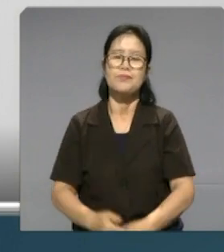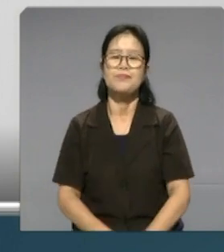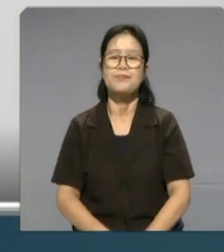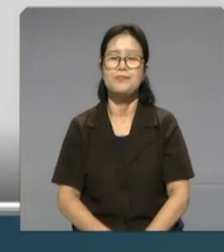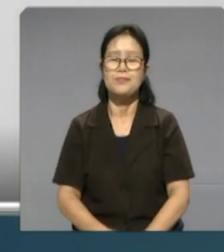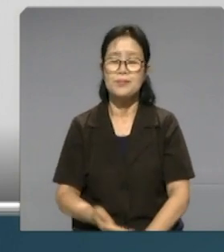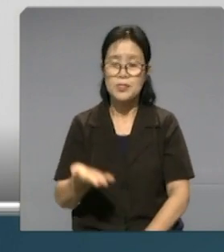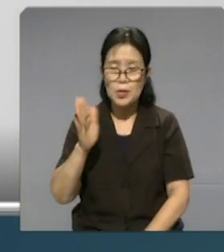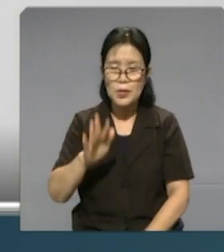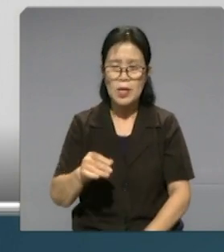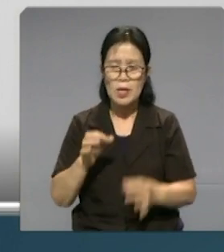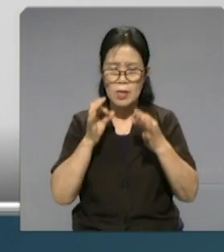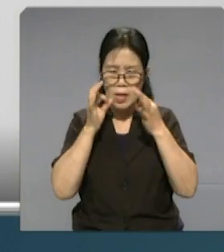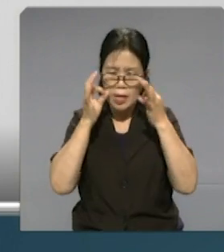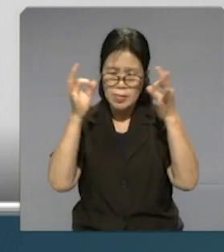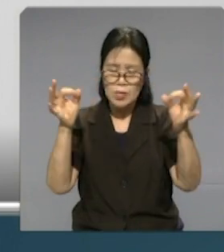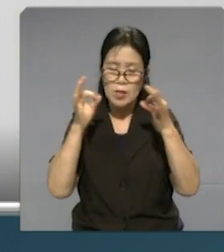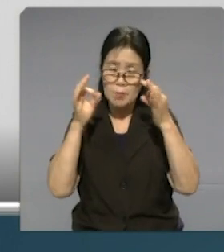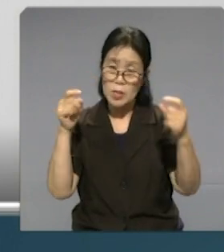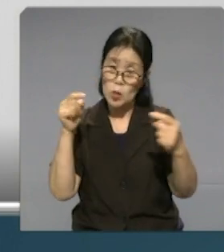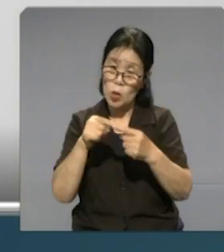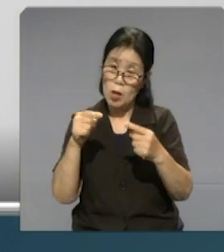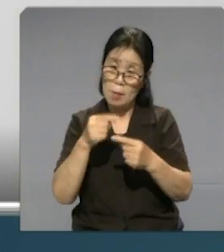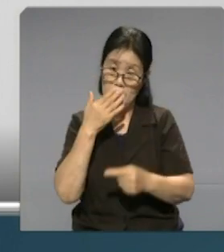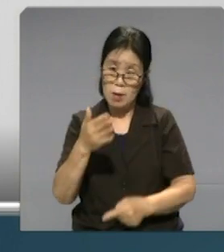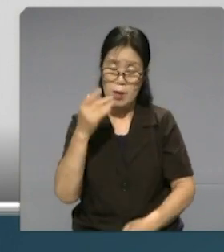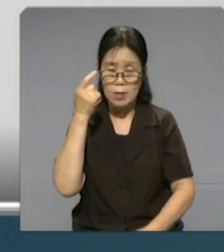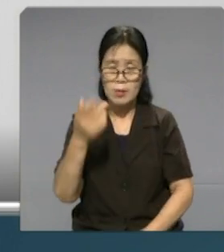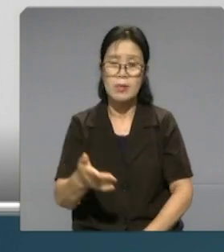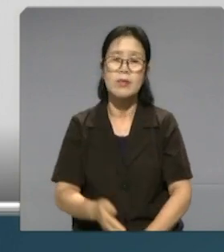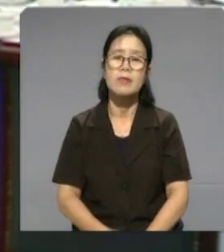그런데 그 간절함 통할까요?